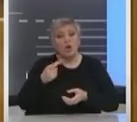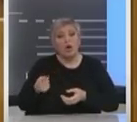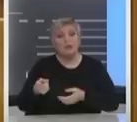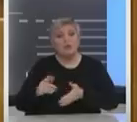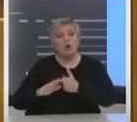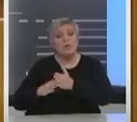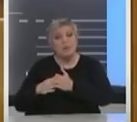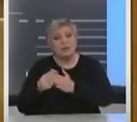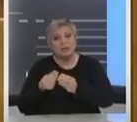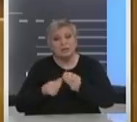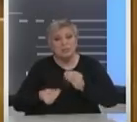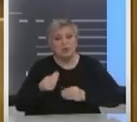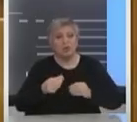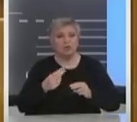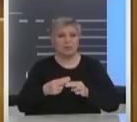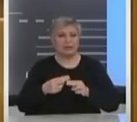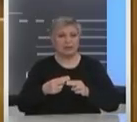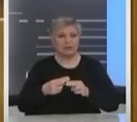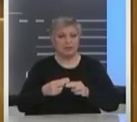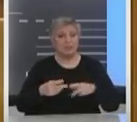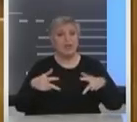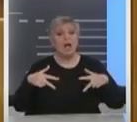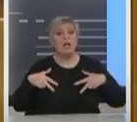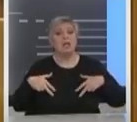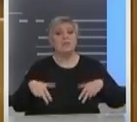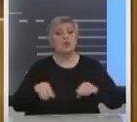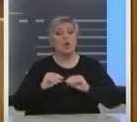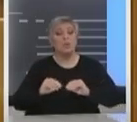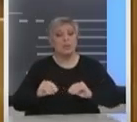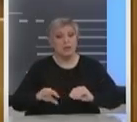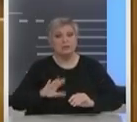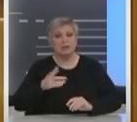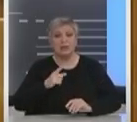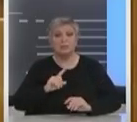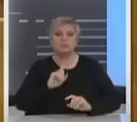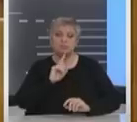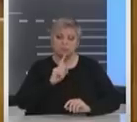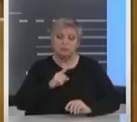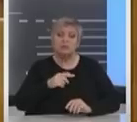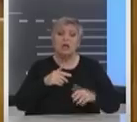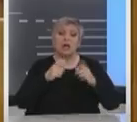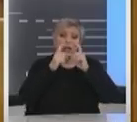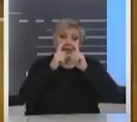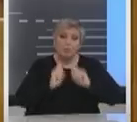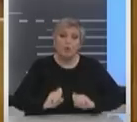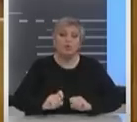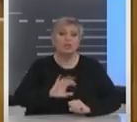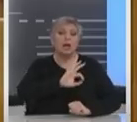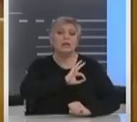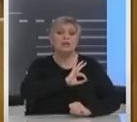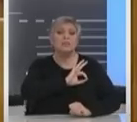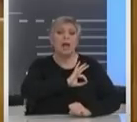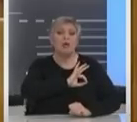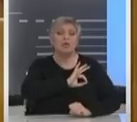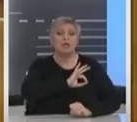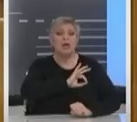Παιδείας έχει ήδη ξεκινήσει μια πολύ σπουδαία δουλειά για την υποχρεωτική προσχολική αγωγή. Διεύρυνε το θεσμό του ολοήμερου νηπιαγωγείου